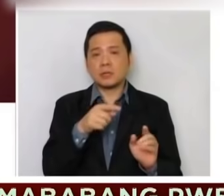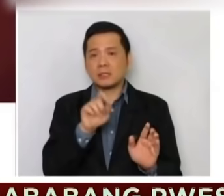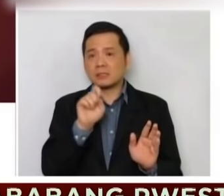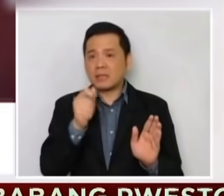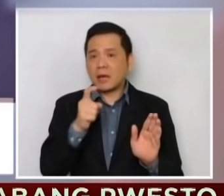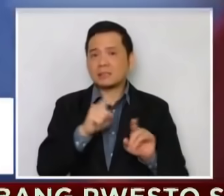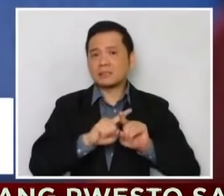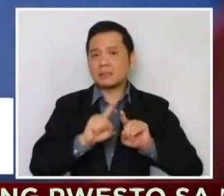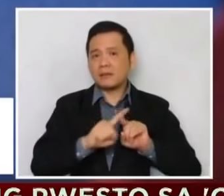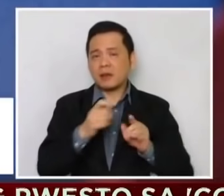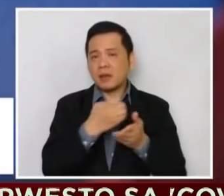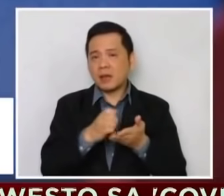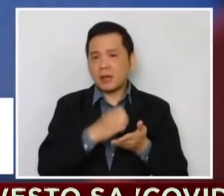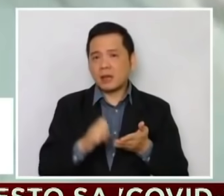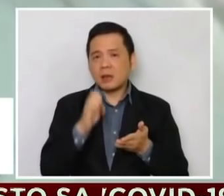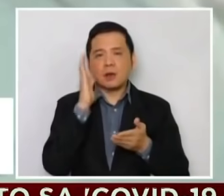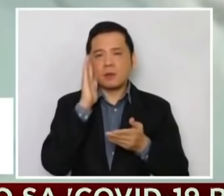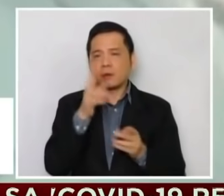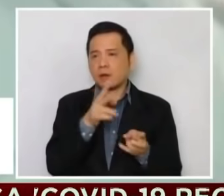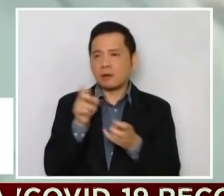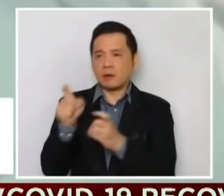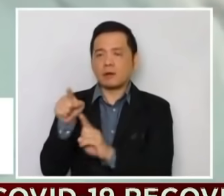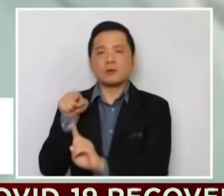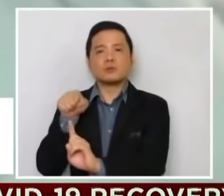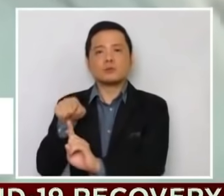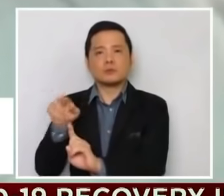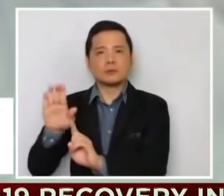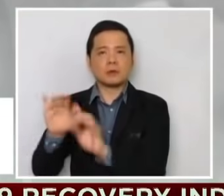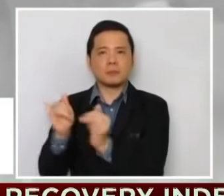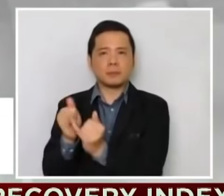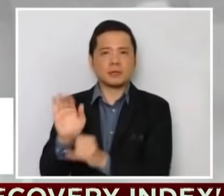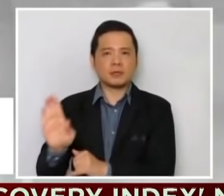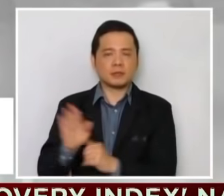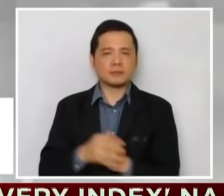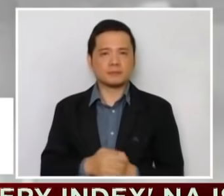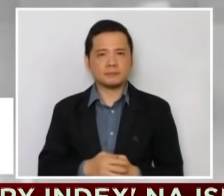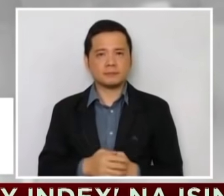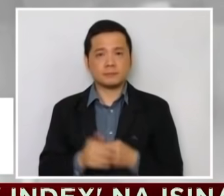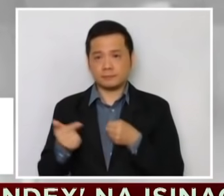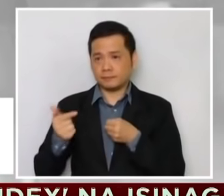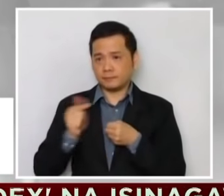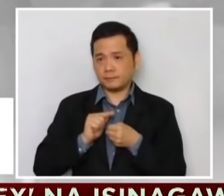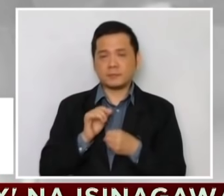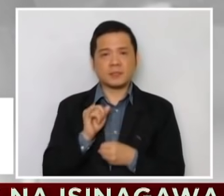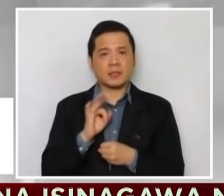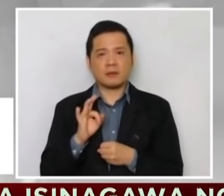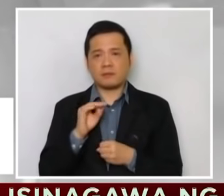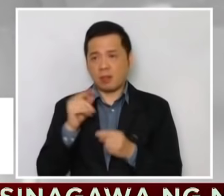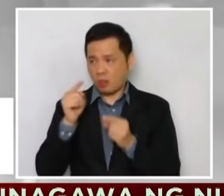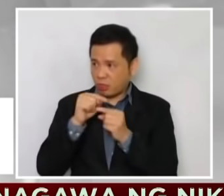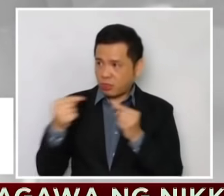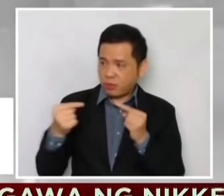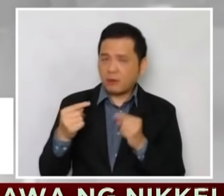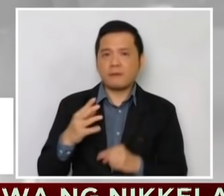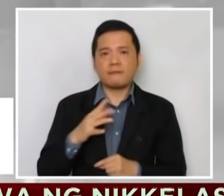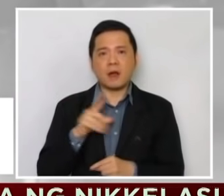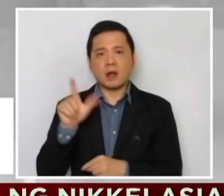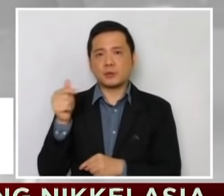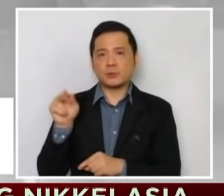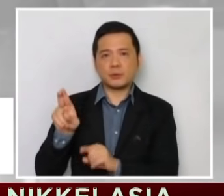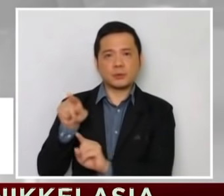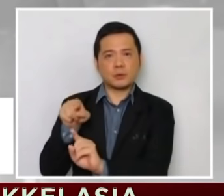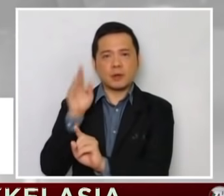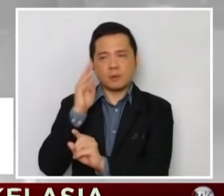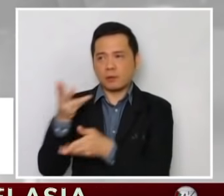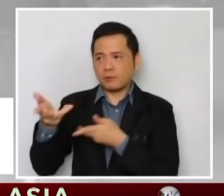concessioners. Sakaling may gusot o hindi pagkakasundo, sa lokal na lang ang pagresolba at hindi na idadaan sa